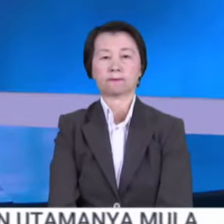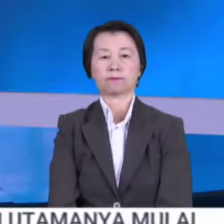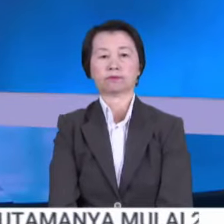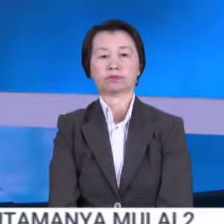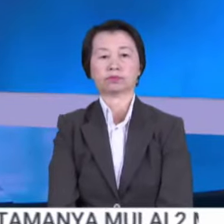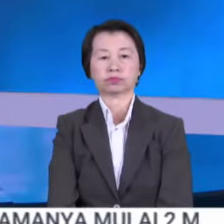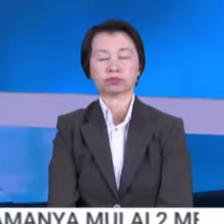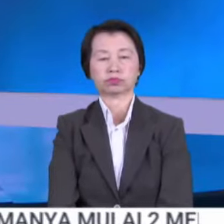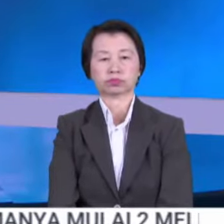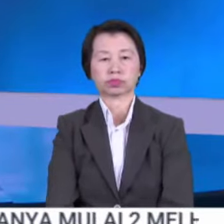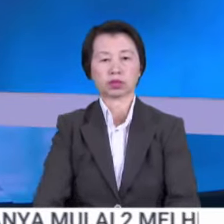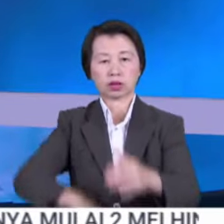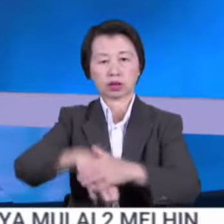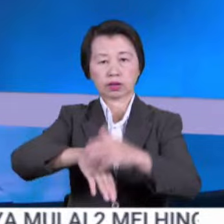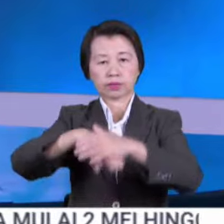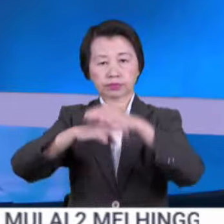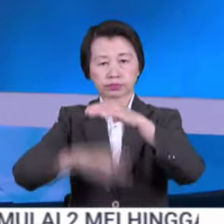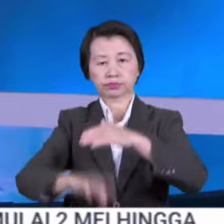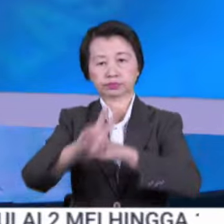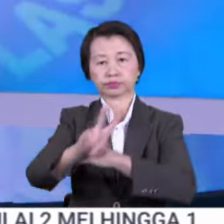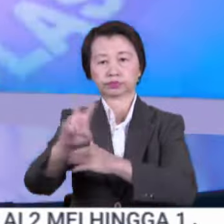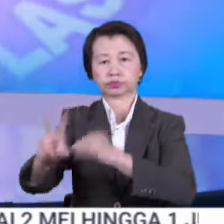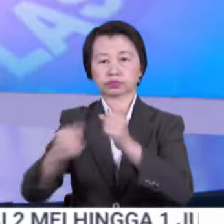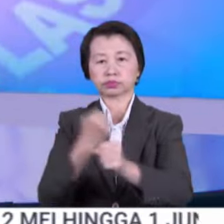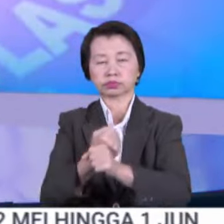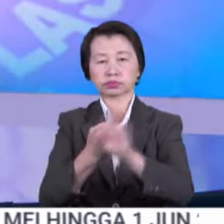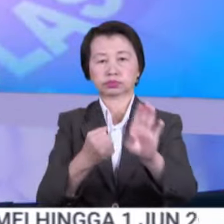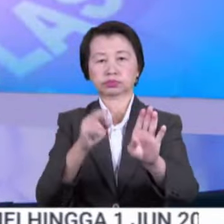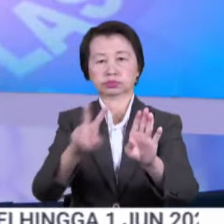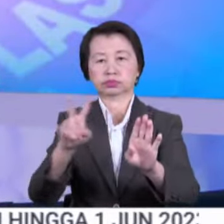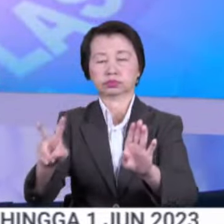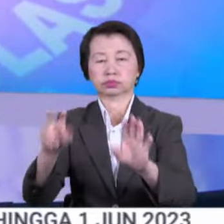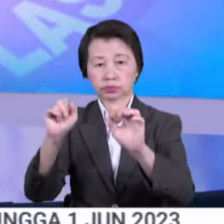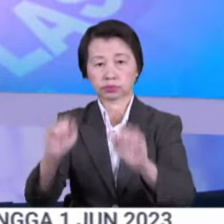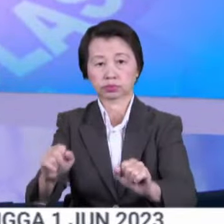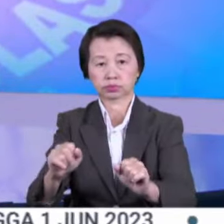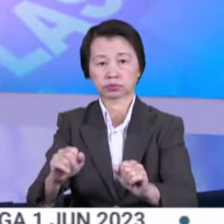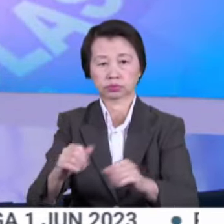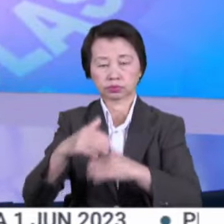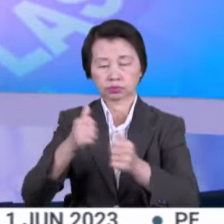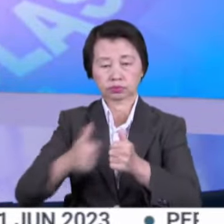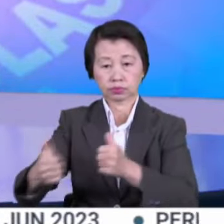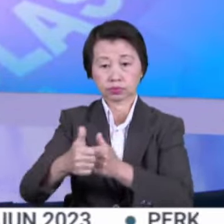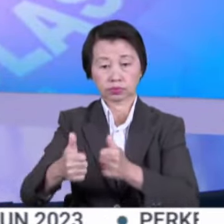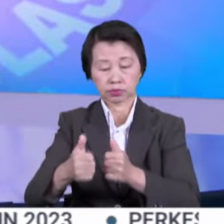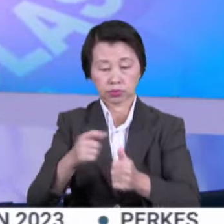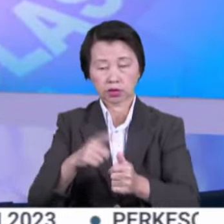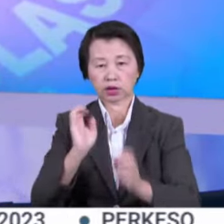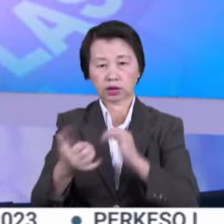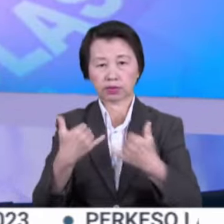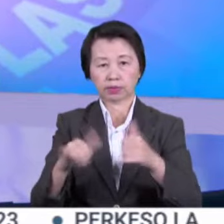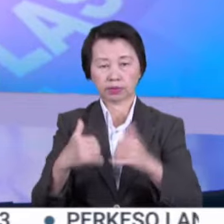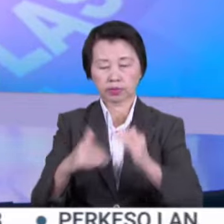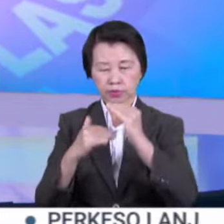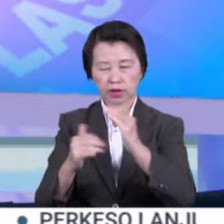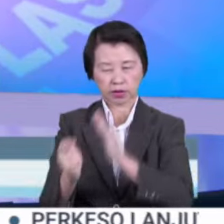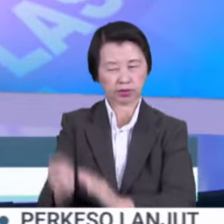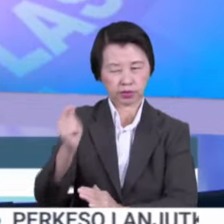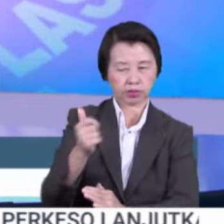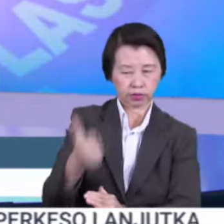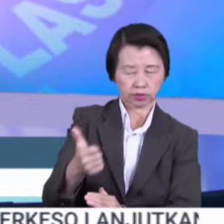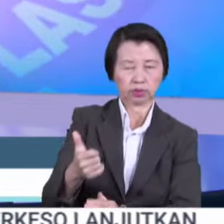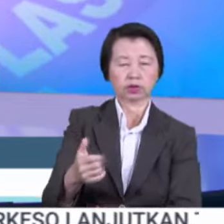skor bola sepak bawah 22 tahun di 22 negara mampu melepas kumpulan maut sekiranya beraksi pada tahap tertinggi